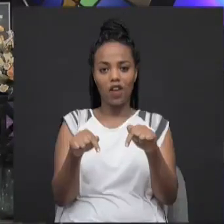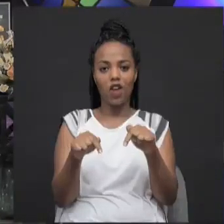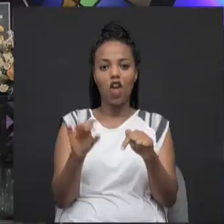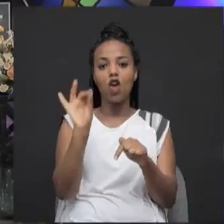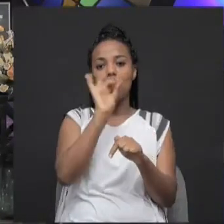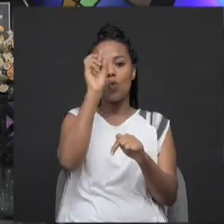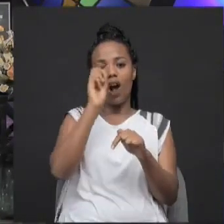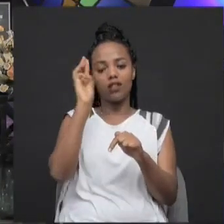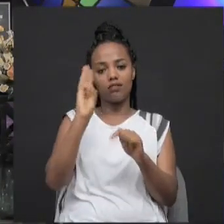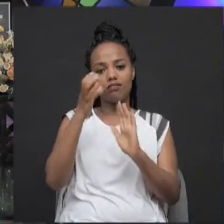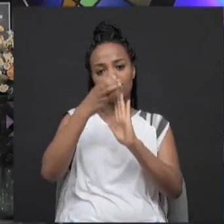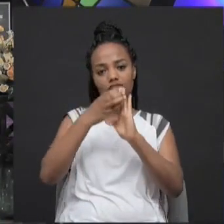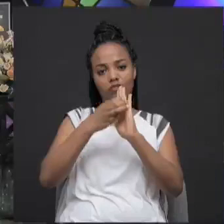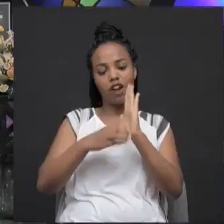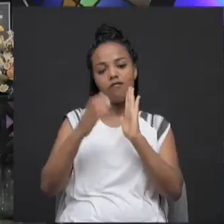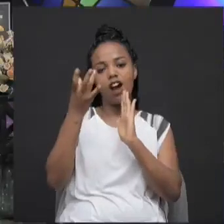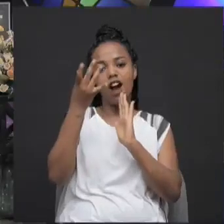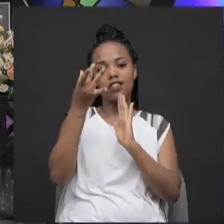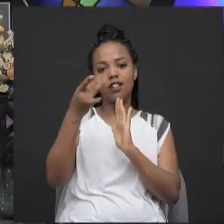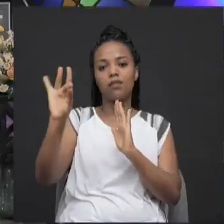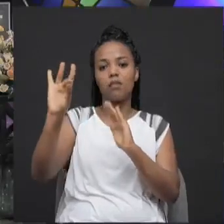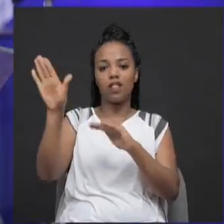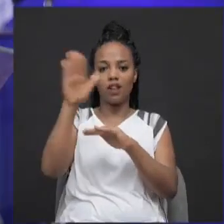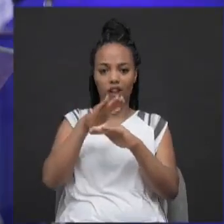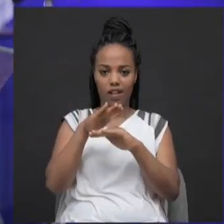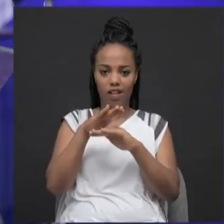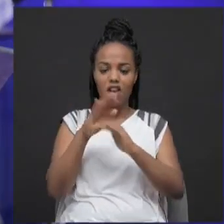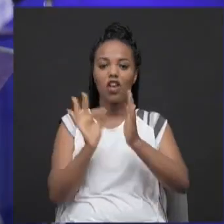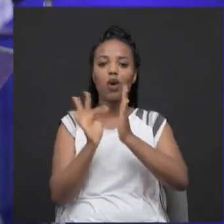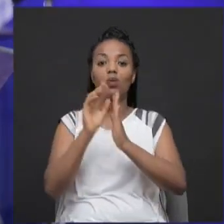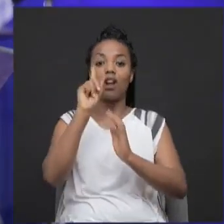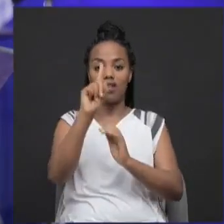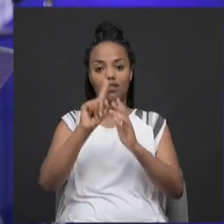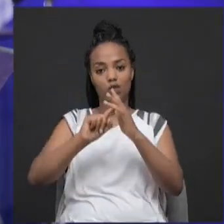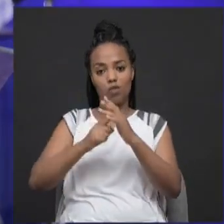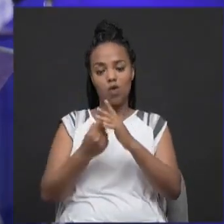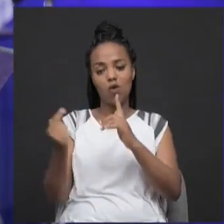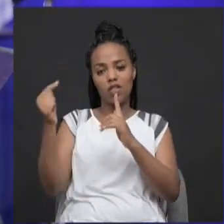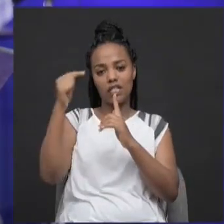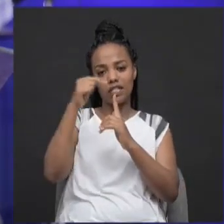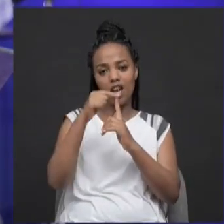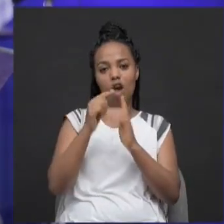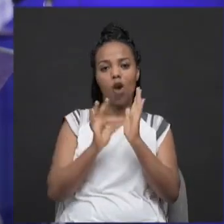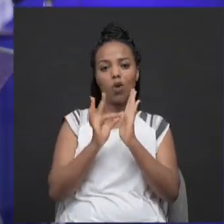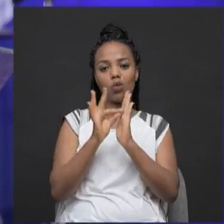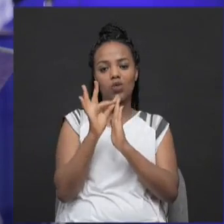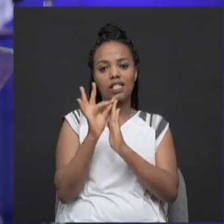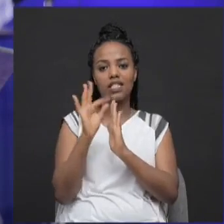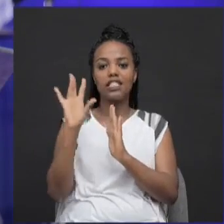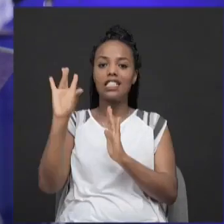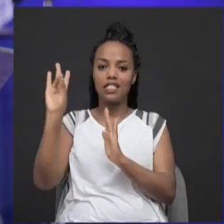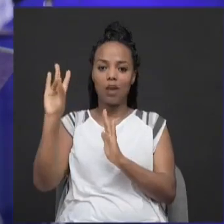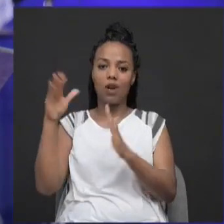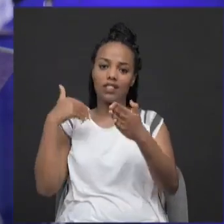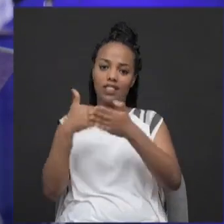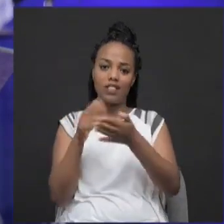ከሉቃስ ወንጌል ምዕራፍ 18 ላይ ከቁጥር 1 ጀምሮ እስከ ቁጥር 7